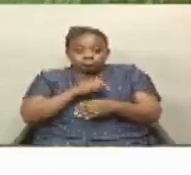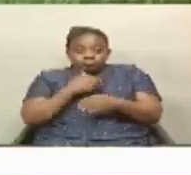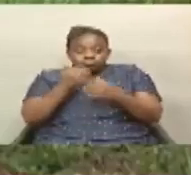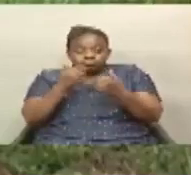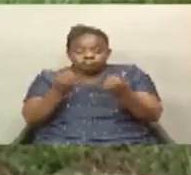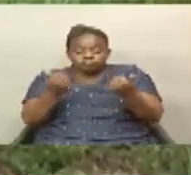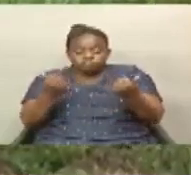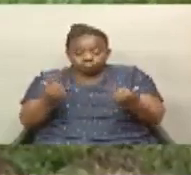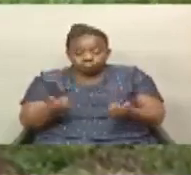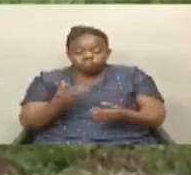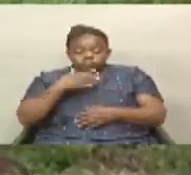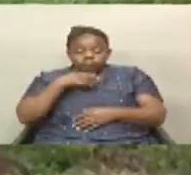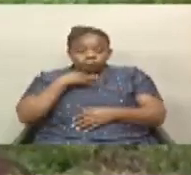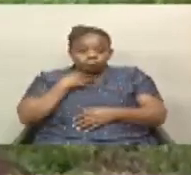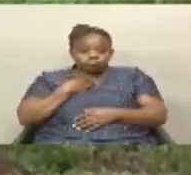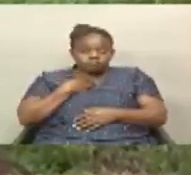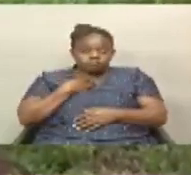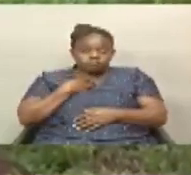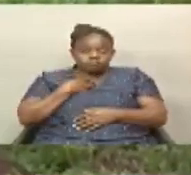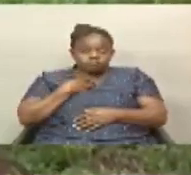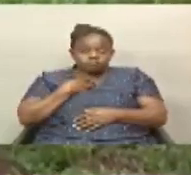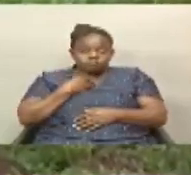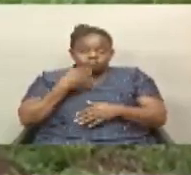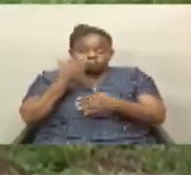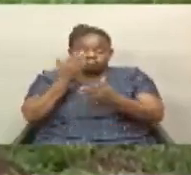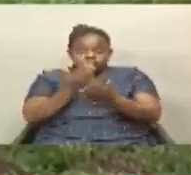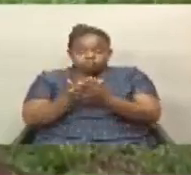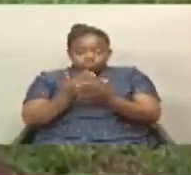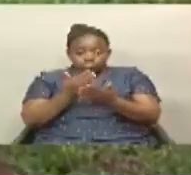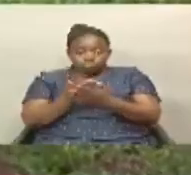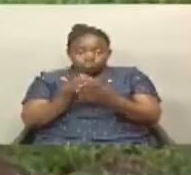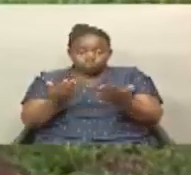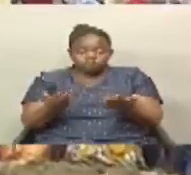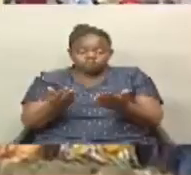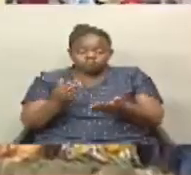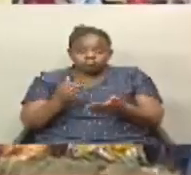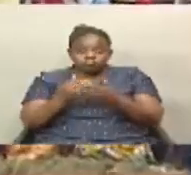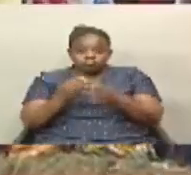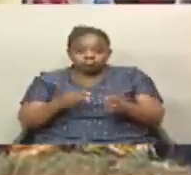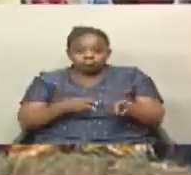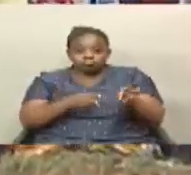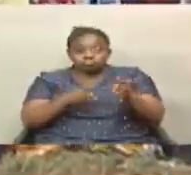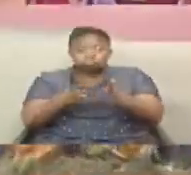febi babi yetaga. Nisaba kwa tiduwe kumugiri ya kwa nagada kwa.